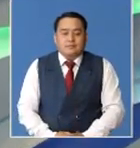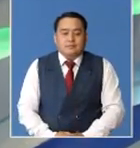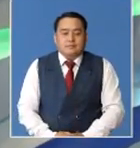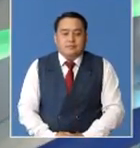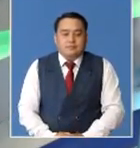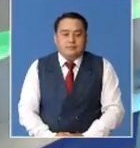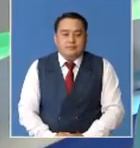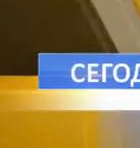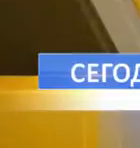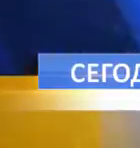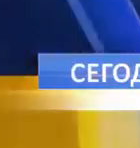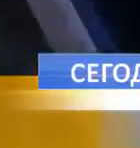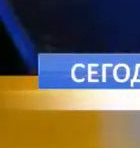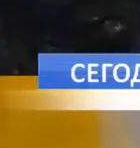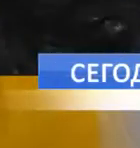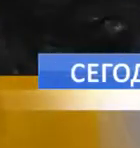важном.